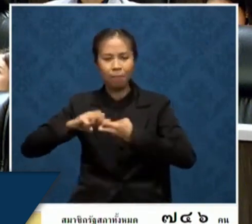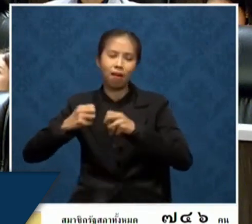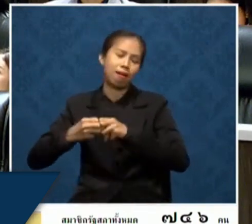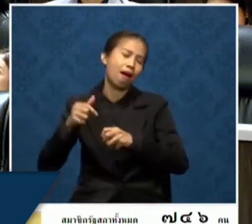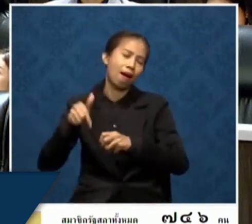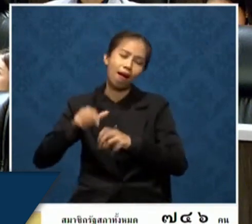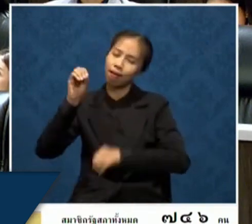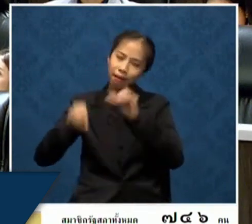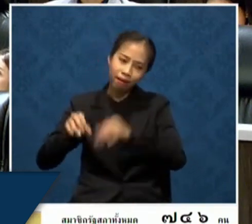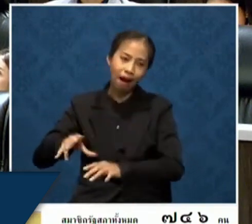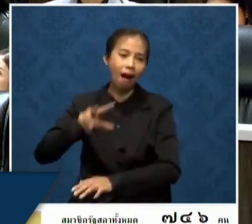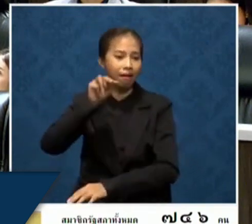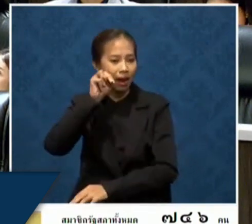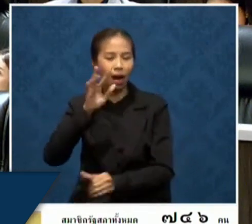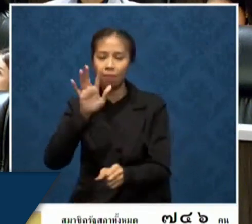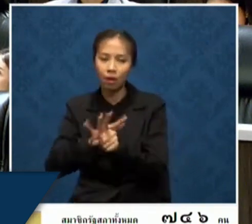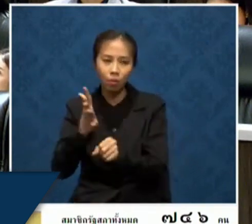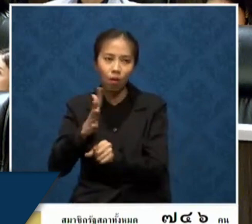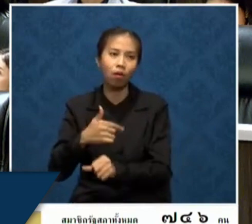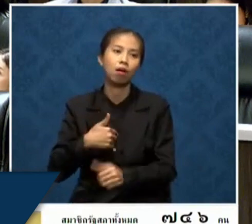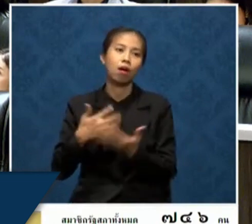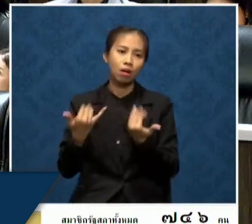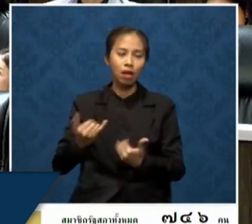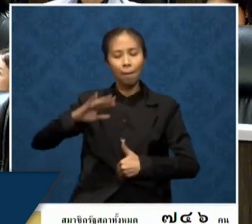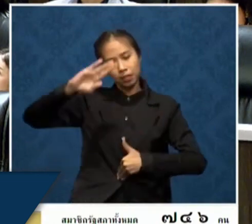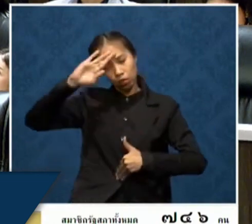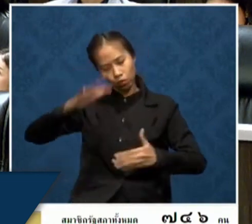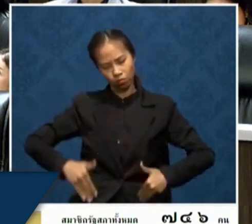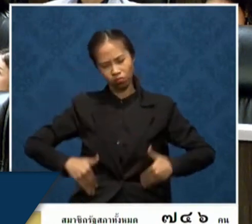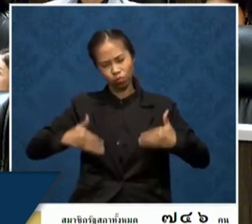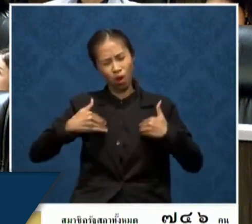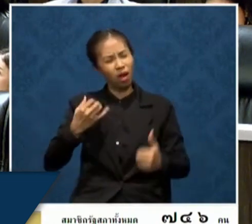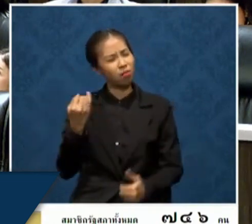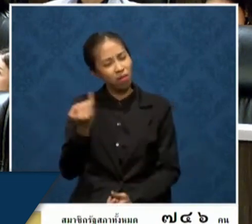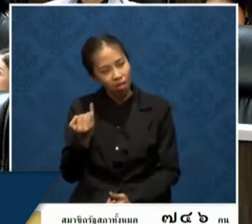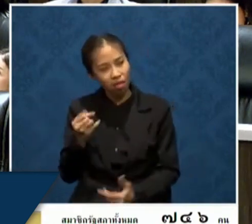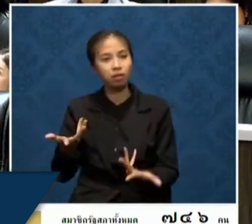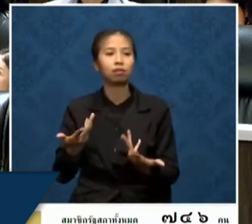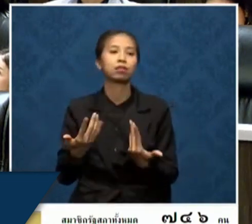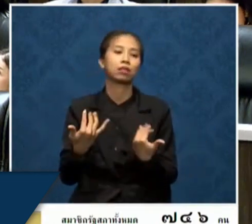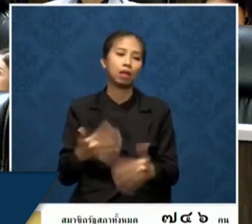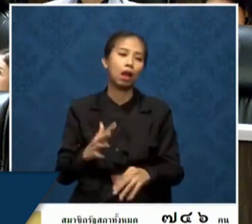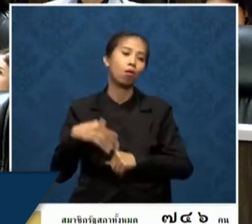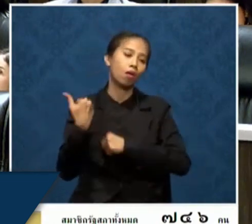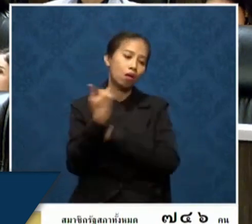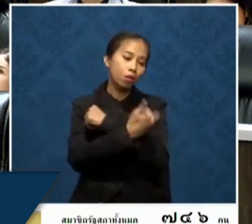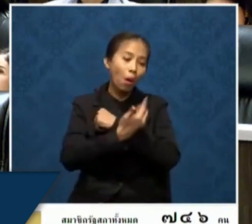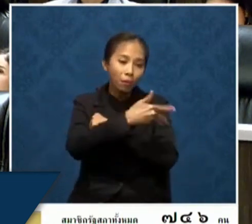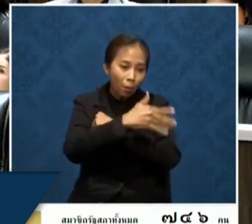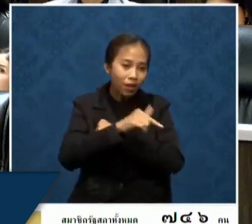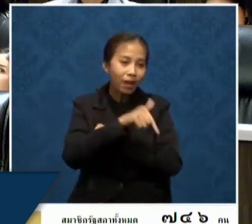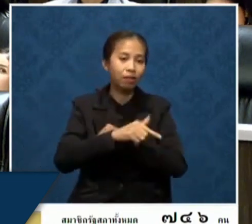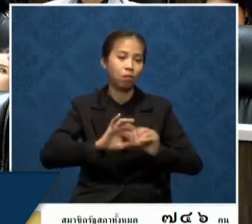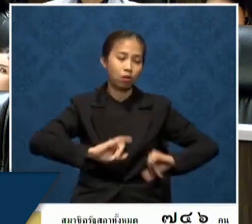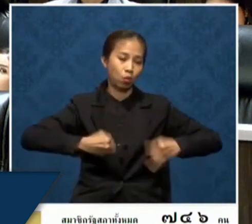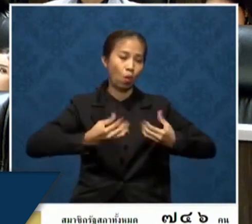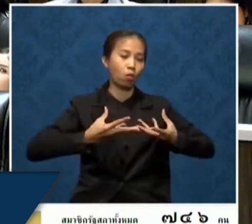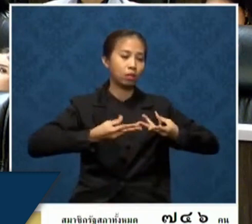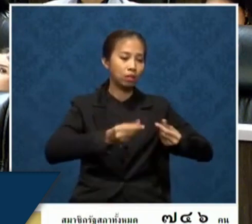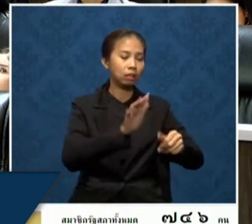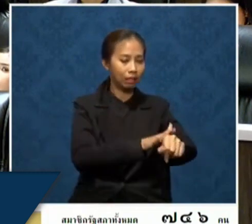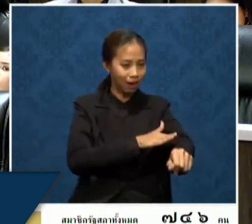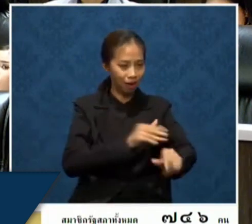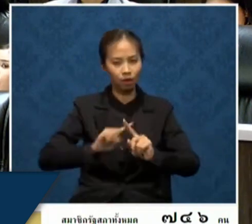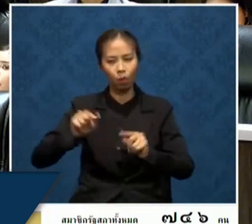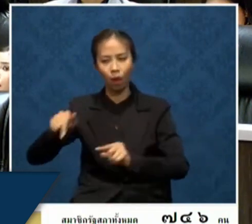ษตรกรขาดแคลนน้ำกระทั่งแลกมาด้วยความเจ็บป่วยของประชาชนยังไม่นับว่าให้คนต่างชาติถือครองที่ดินได้นานขณะที่คนไทยจำนว